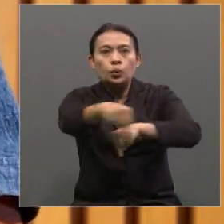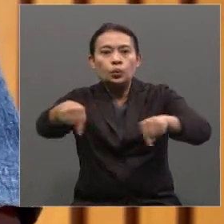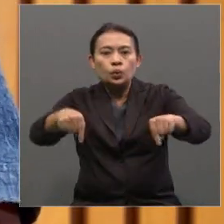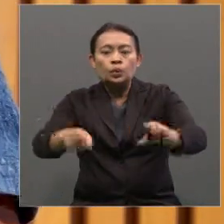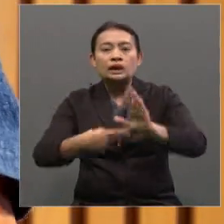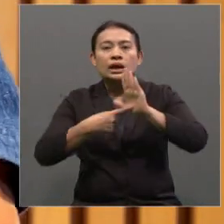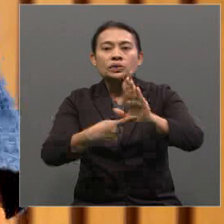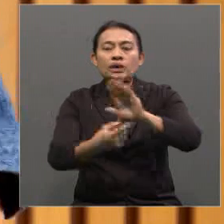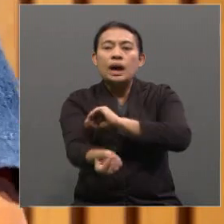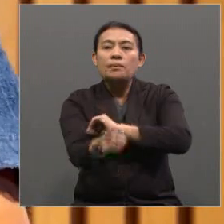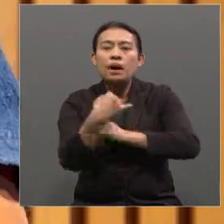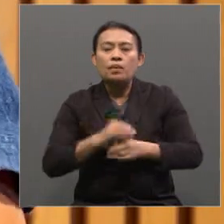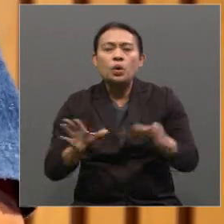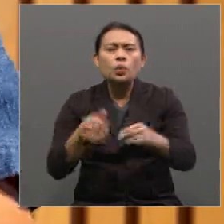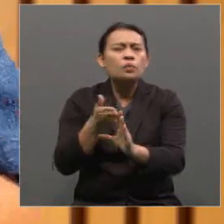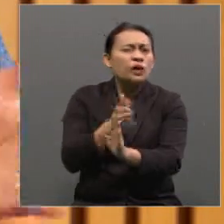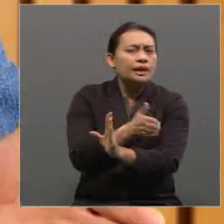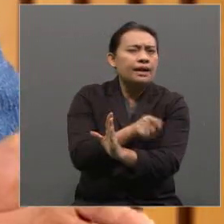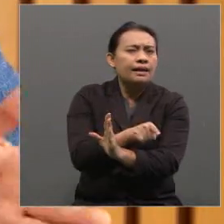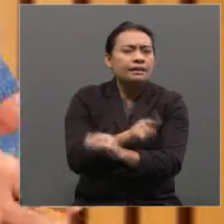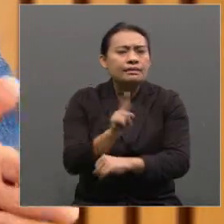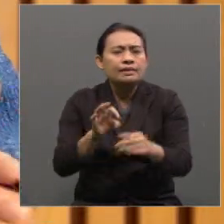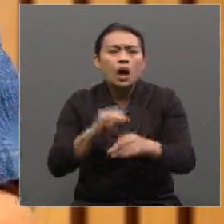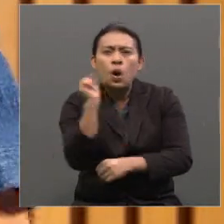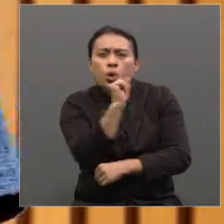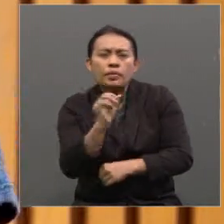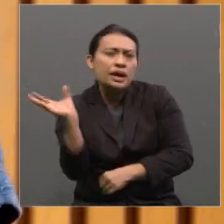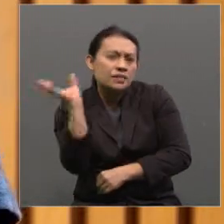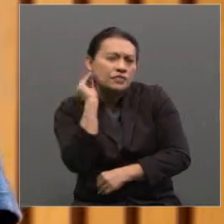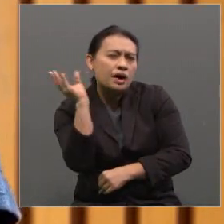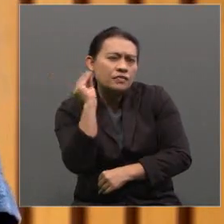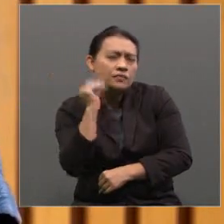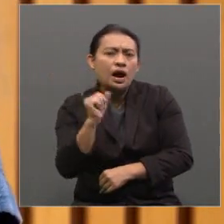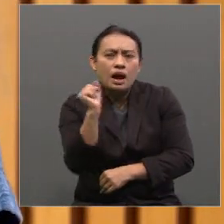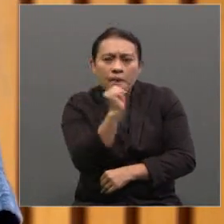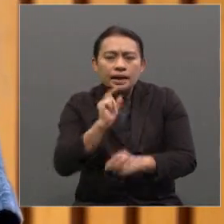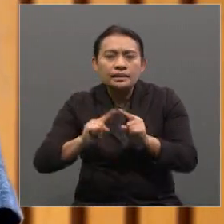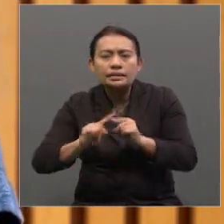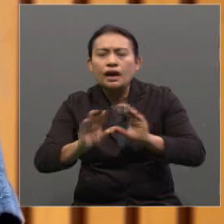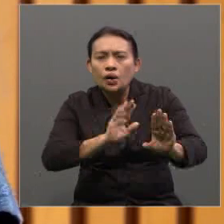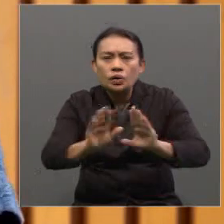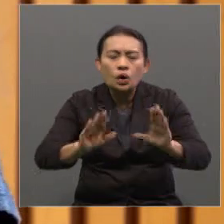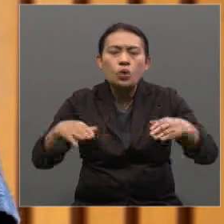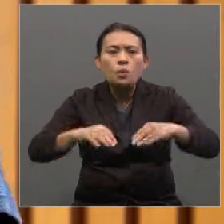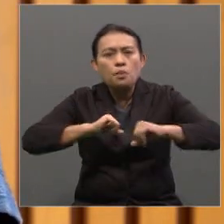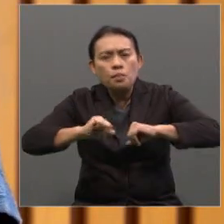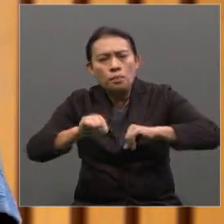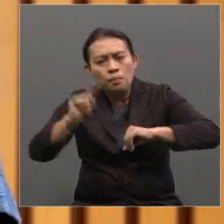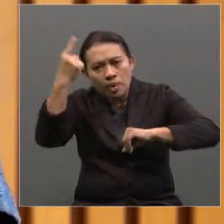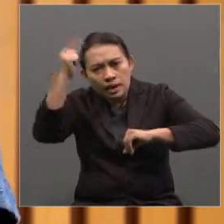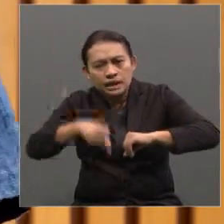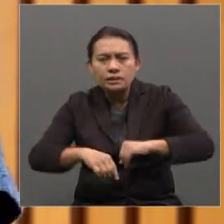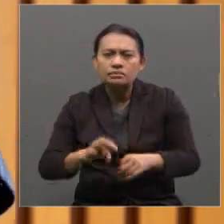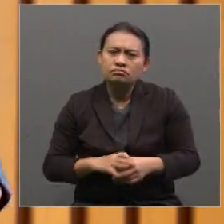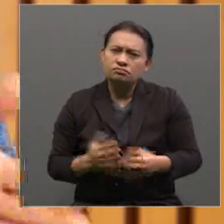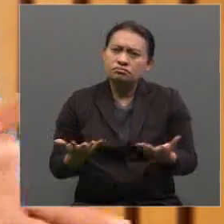ที่มาบอกว่าเอ๊ะคนรุ่นก่อนหน้านี ้ ไปฟังเพลงแต่ถามว่าไอ้เพลงอันเทอร์เนทีฟแนวใหม่ๆมันเกิดขึ้นได้เพราะอะไ